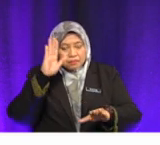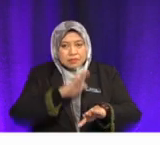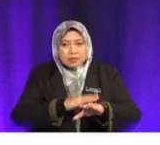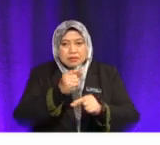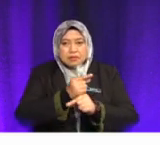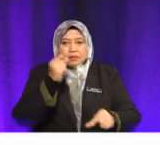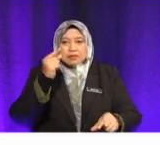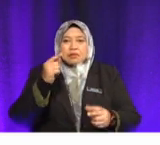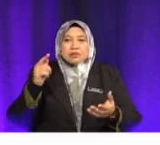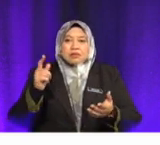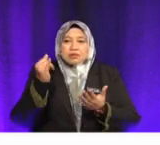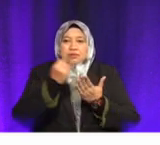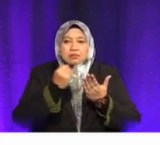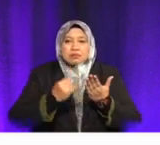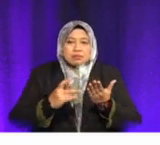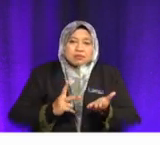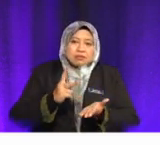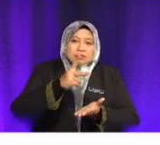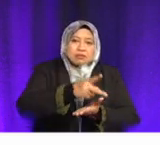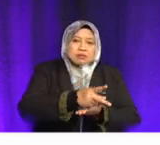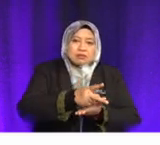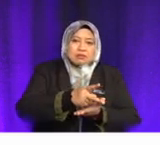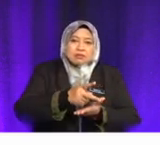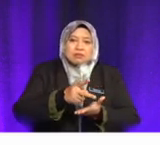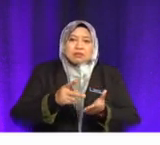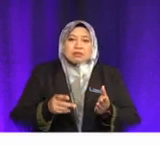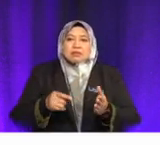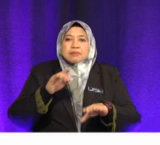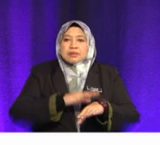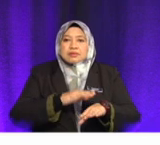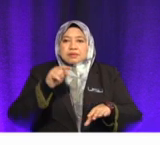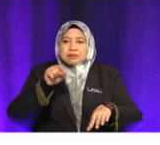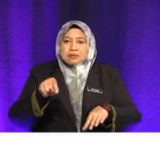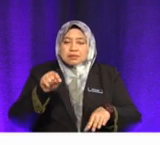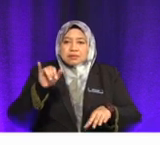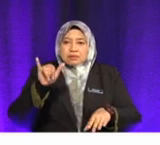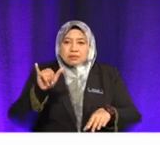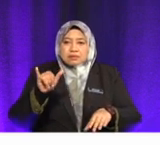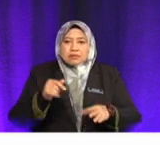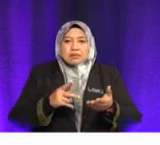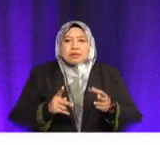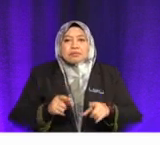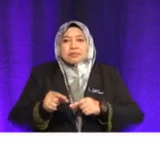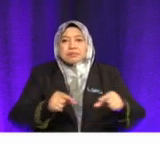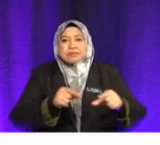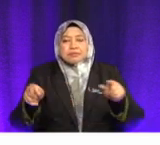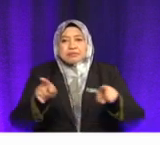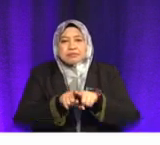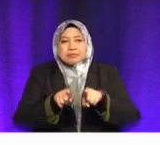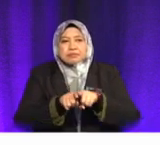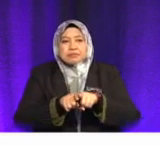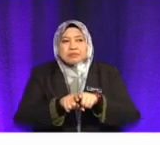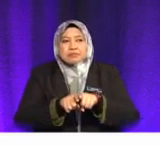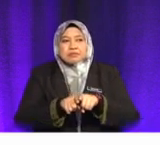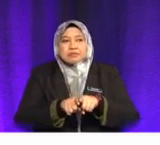sebagai titik Wah yang bergerak dengan keadaan jalannya adalah sama dari garis lurus Ini oke semua Gree yang sama kita